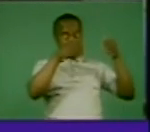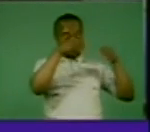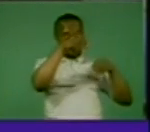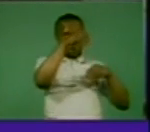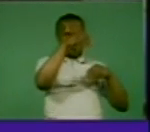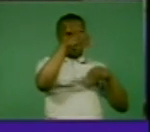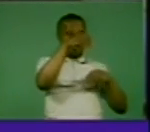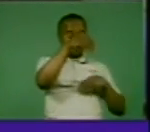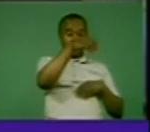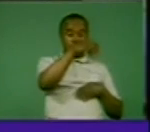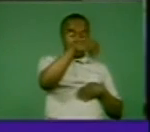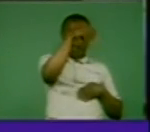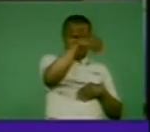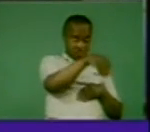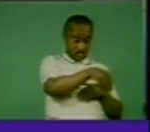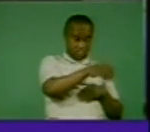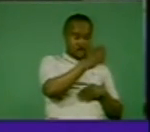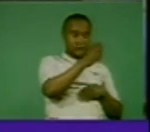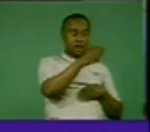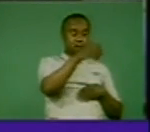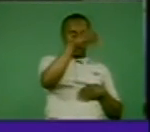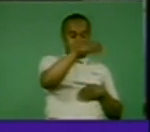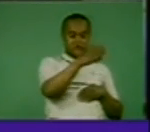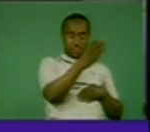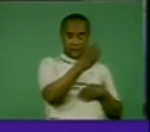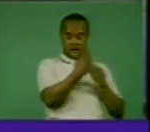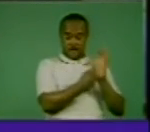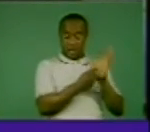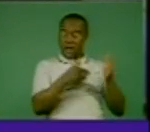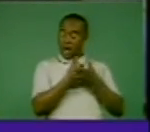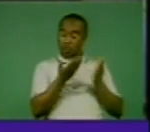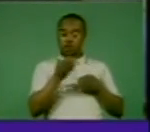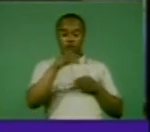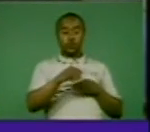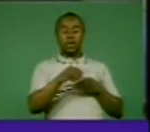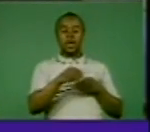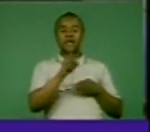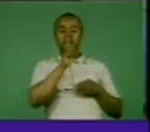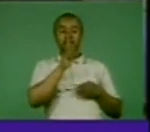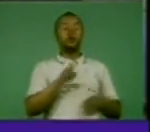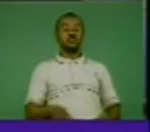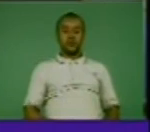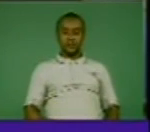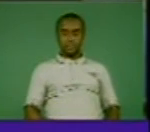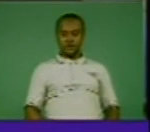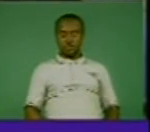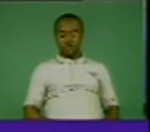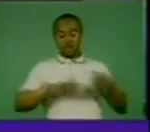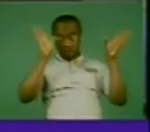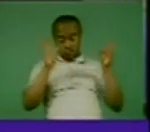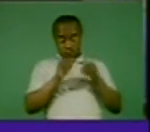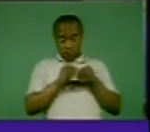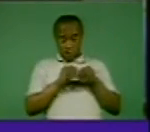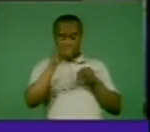za siri ndio ni kura 39. Hapakuwa na kura ya siri hapana. Jumla ya kura za hapana ni kura